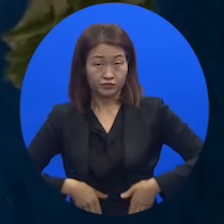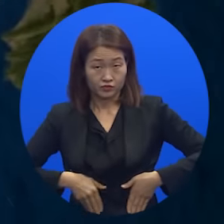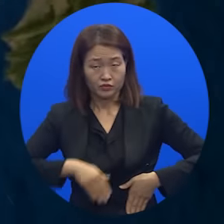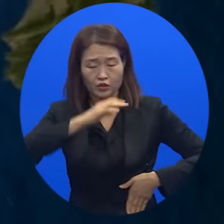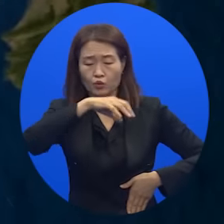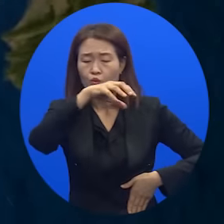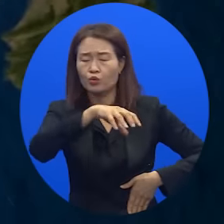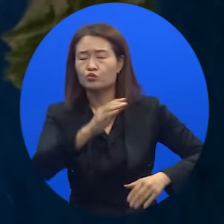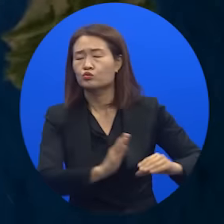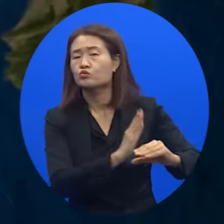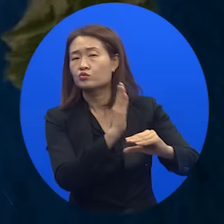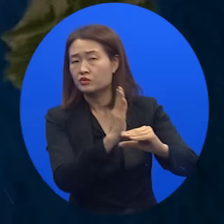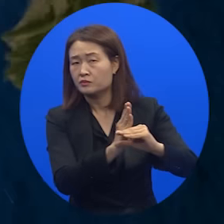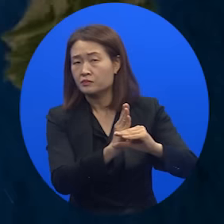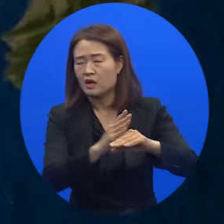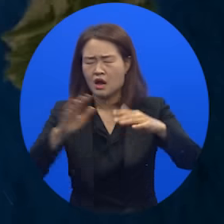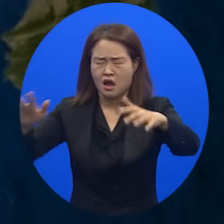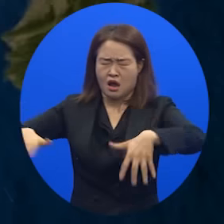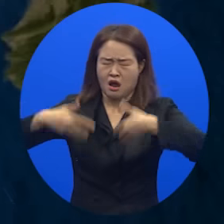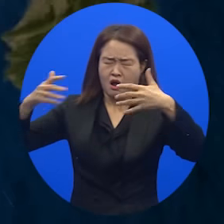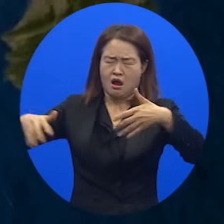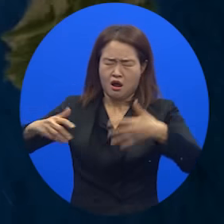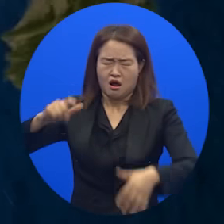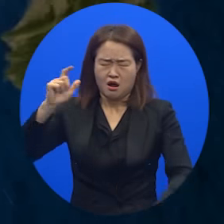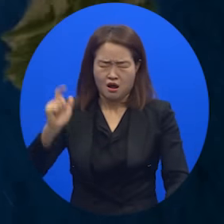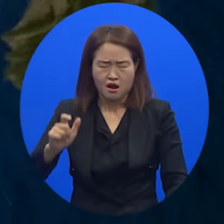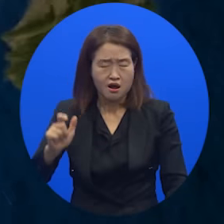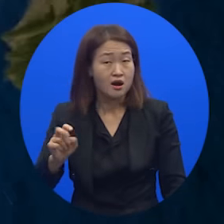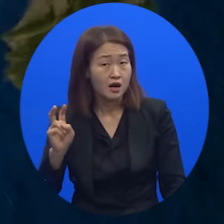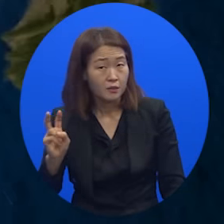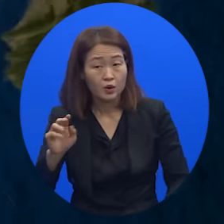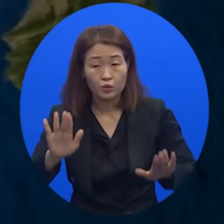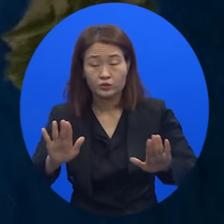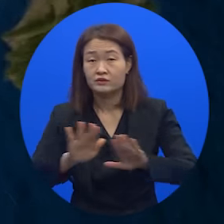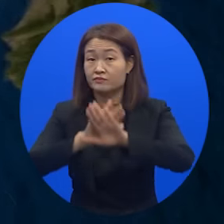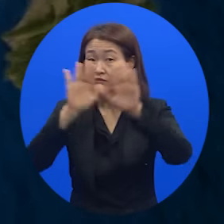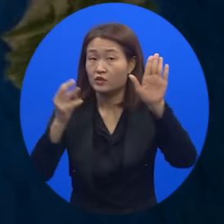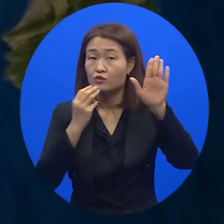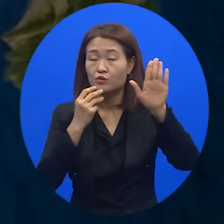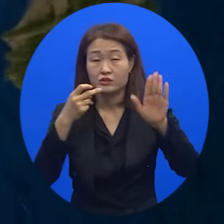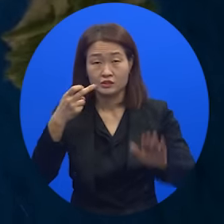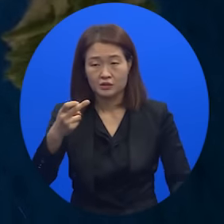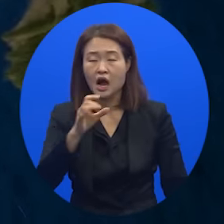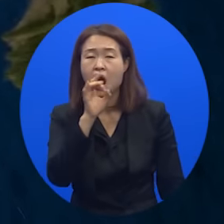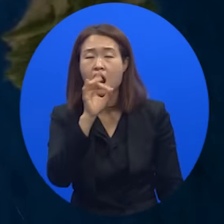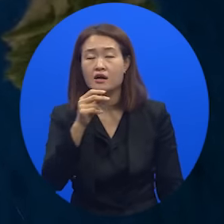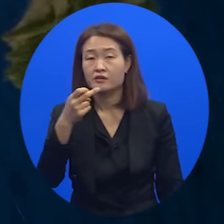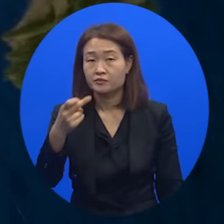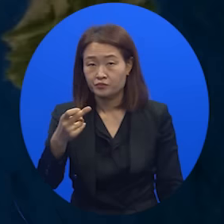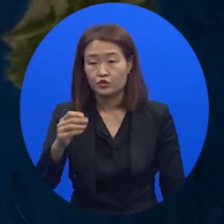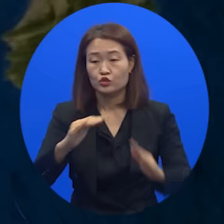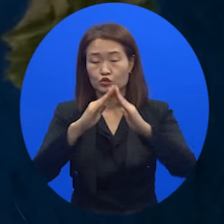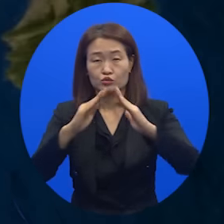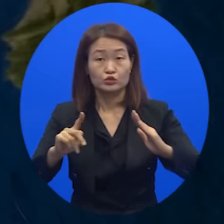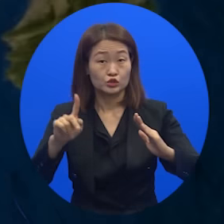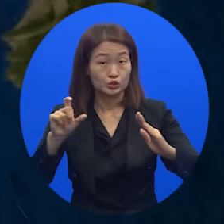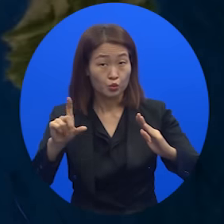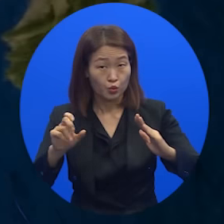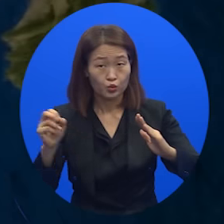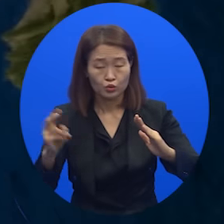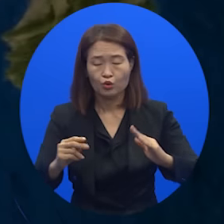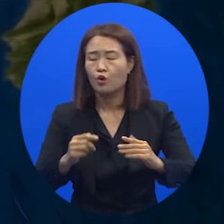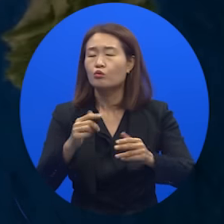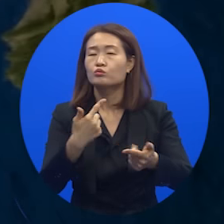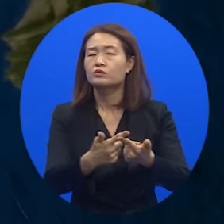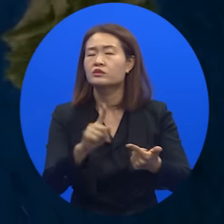남해안 강원 산간을 중심으로 바람이 매우 강하게 불겠습니다 오늘 낮기온 서울은 12도 강릉 12도 전주